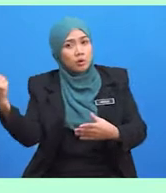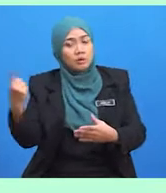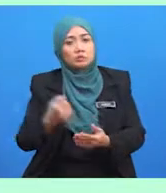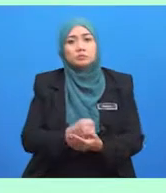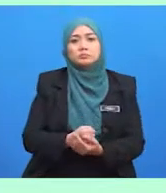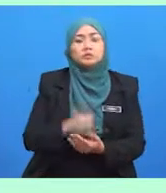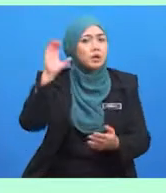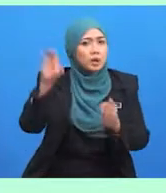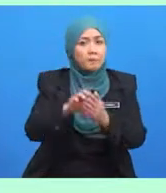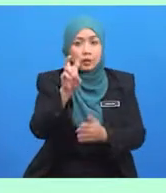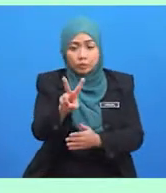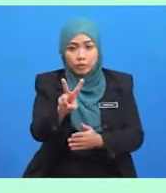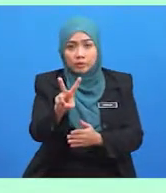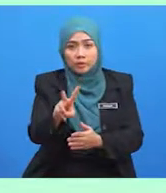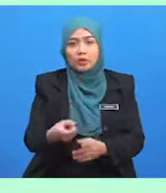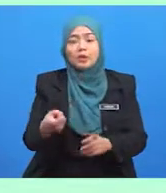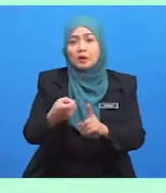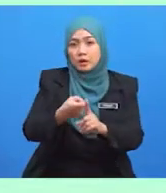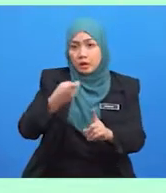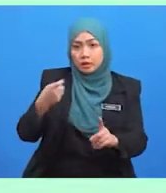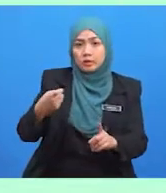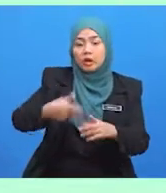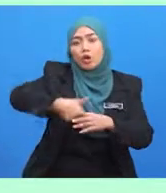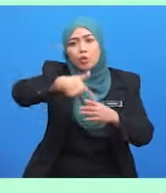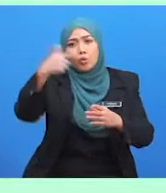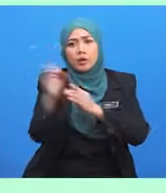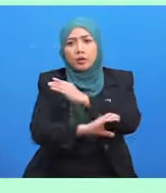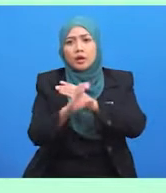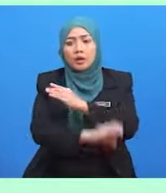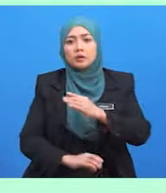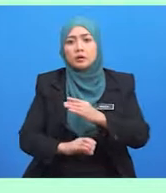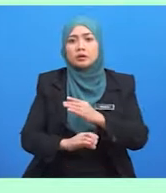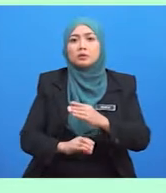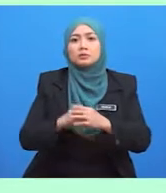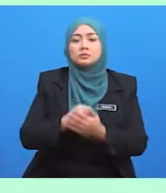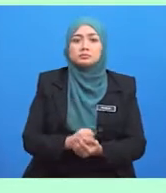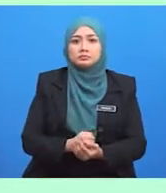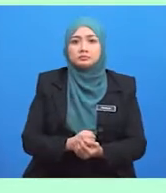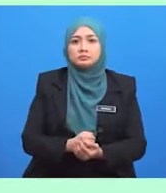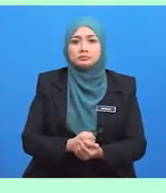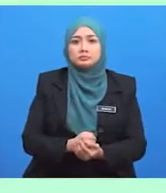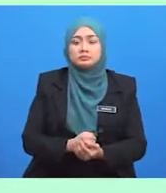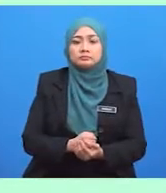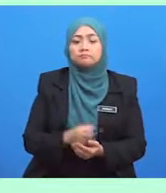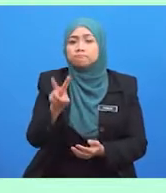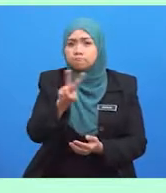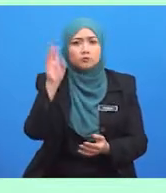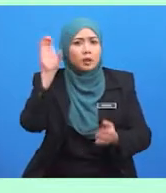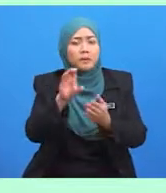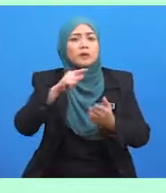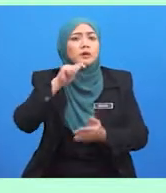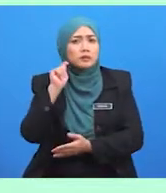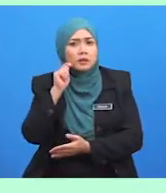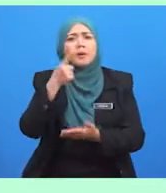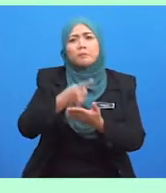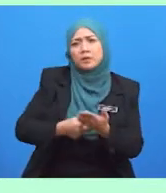menunjukkan produk peladang luar negara mendominasi pasaran tempatan. Berdasarkan kedua-dua gambar tadi,